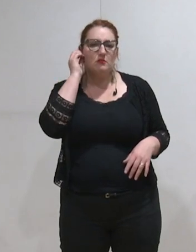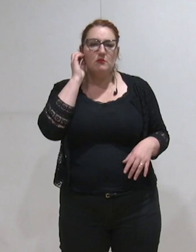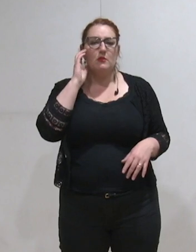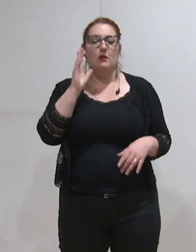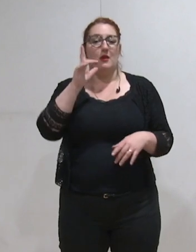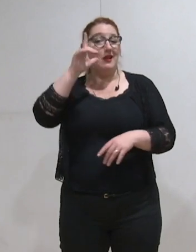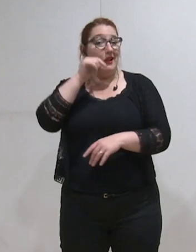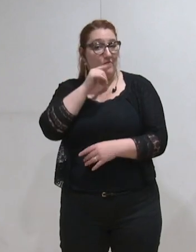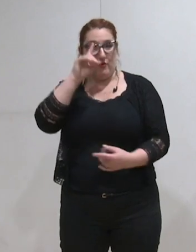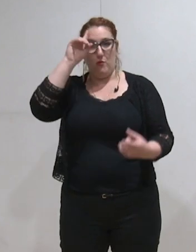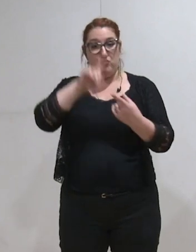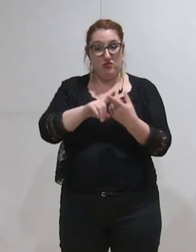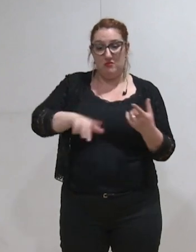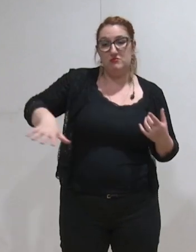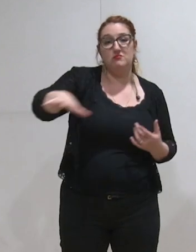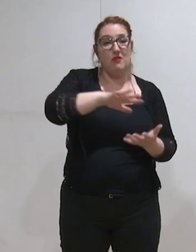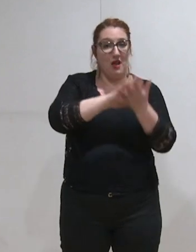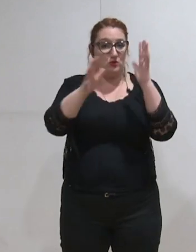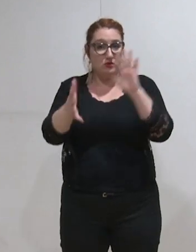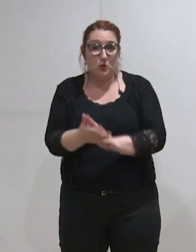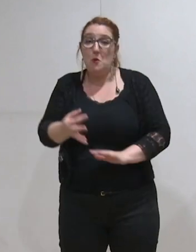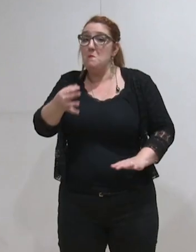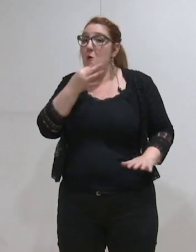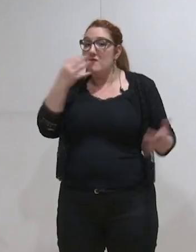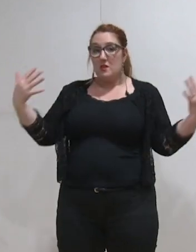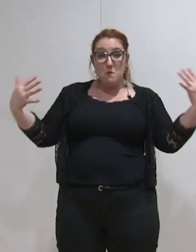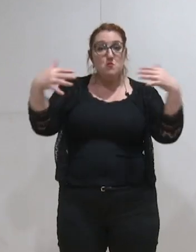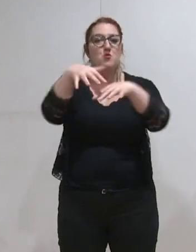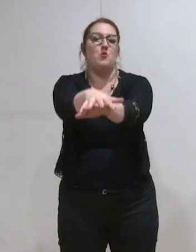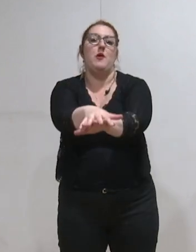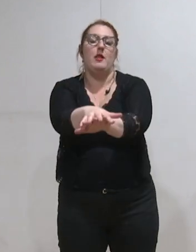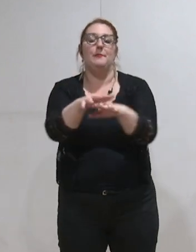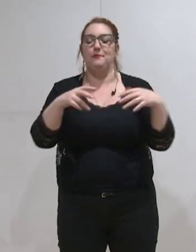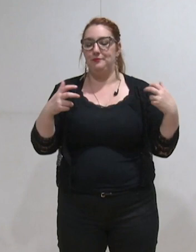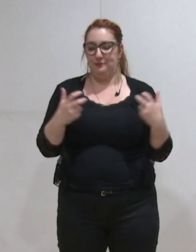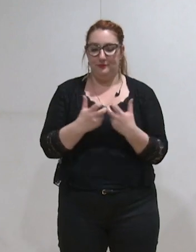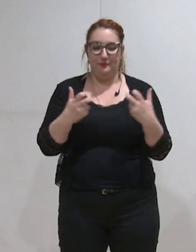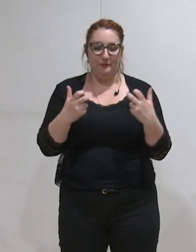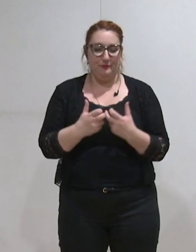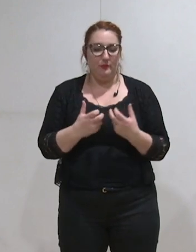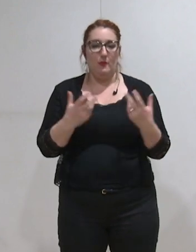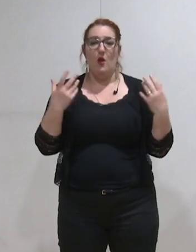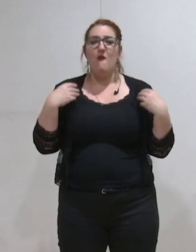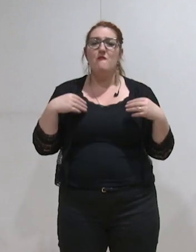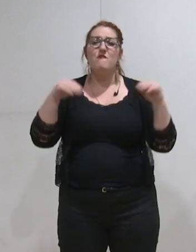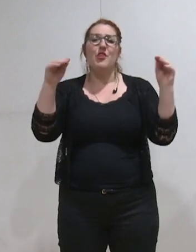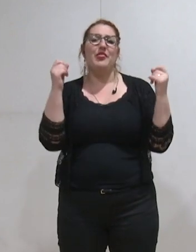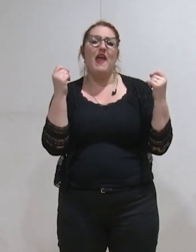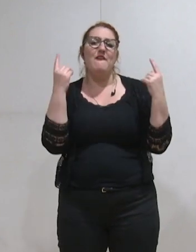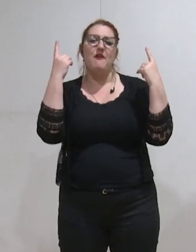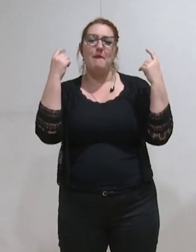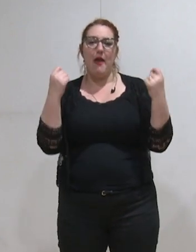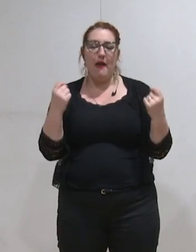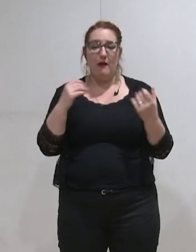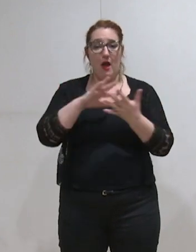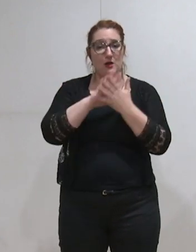associations par exemple la les les deux exemples sur les ventes éphémèr par exemple on a un certain nombre d'associations qui